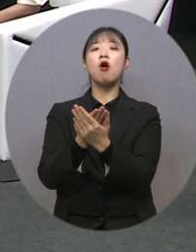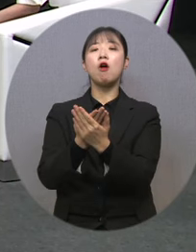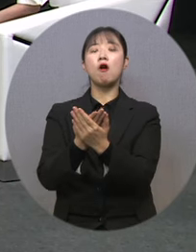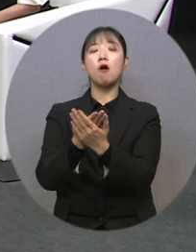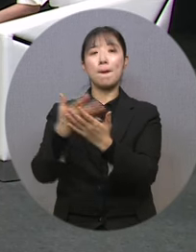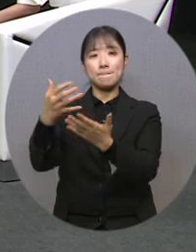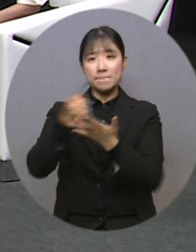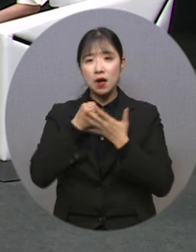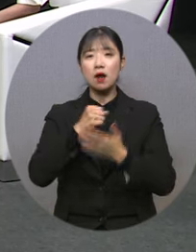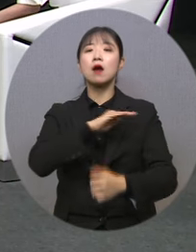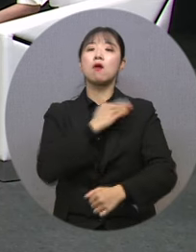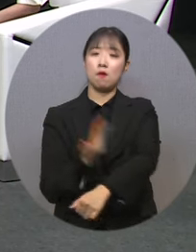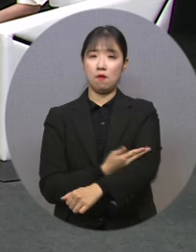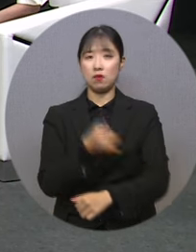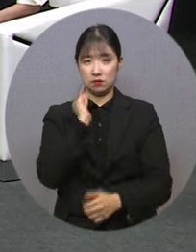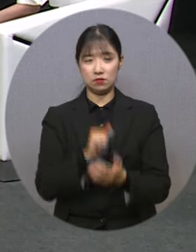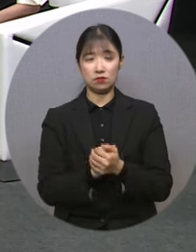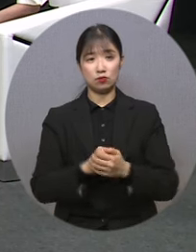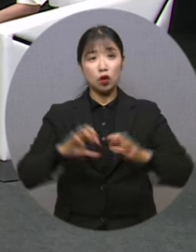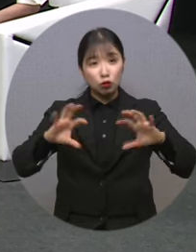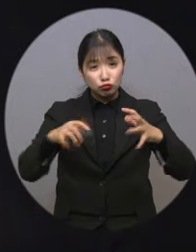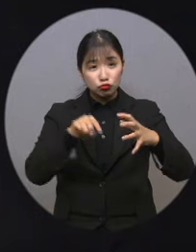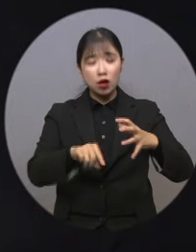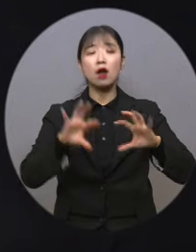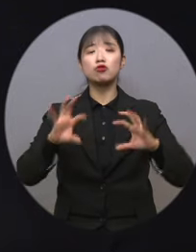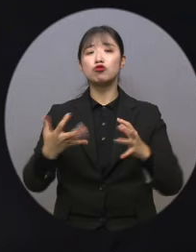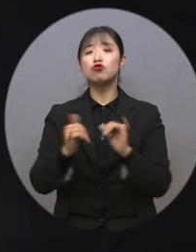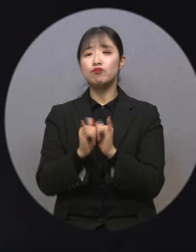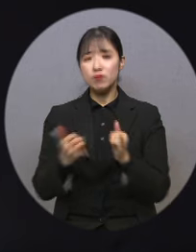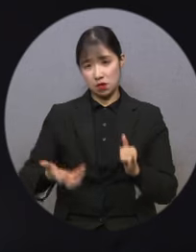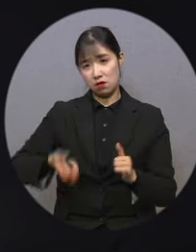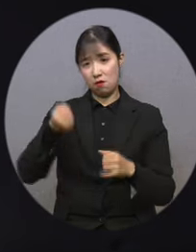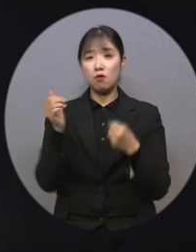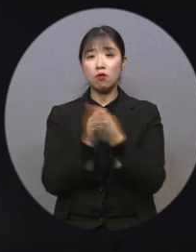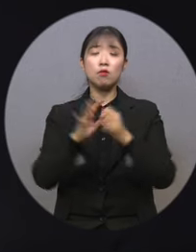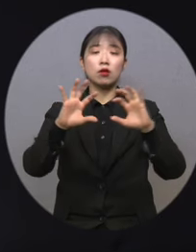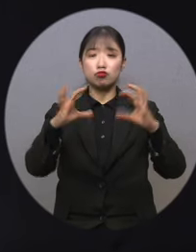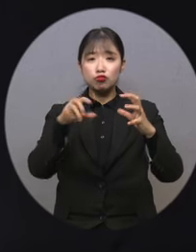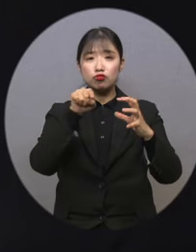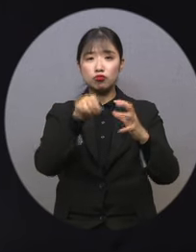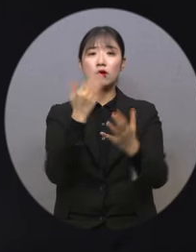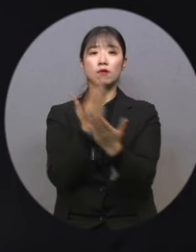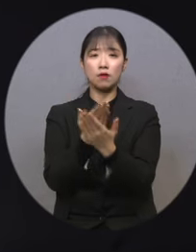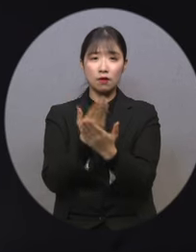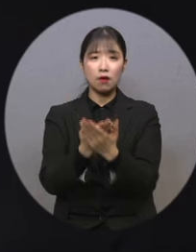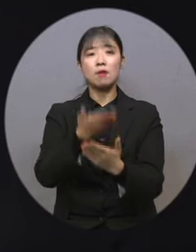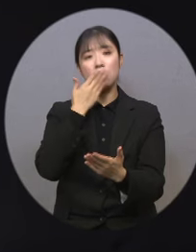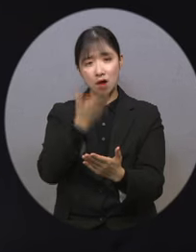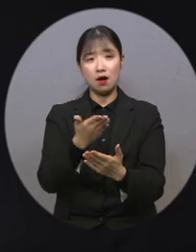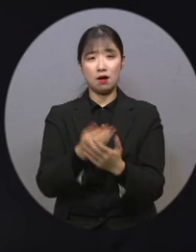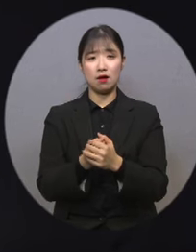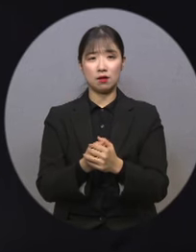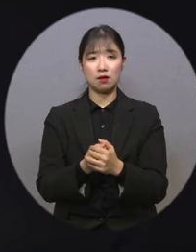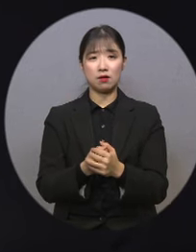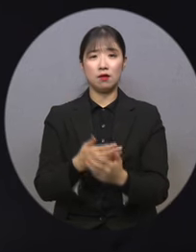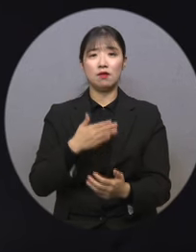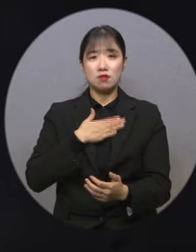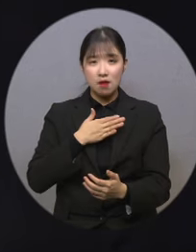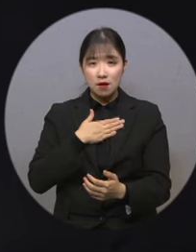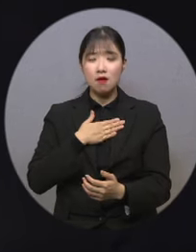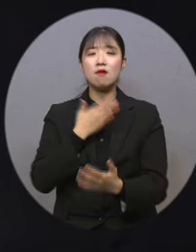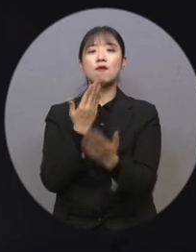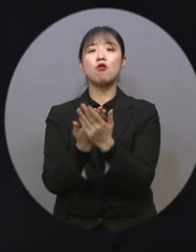청구권. 국가는 국민의 것이니까 국가로부터 청구할 권리, 청구권, 평등권, 참여권, 사회권, 자유권이 있는데